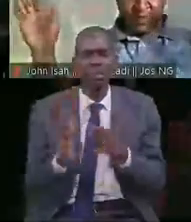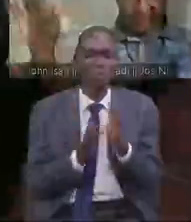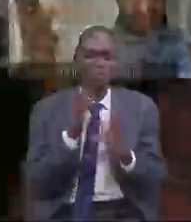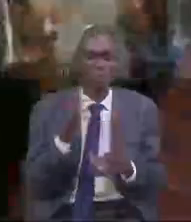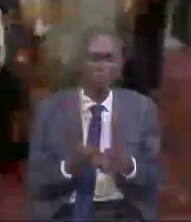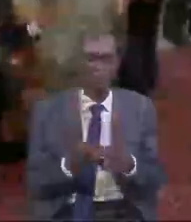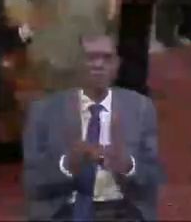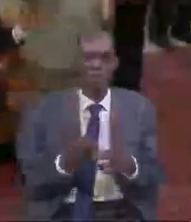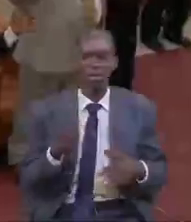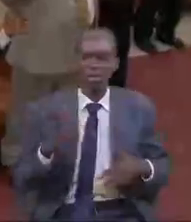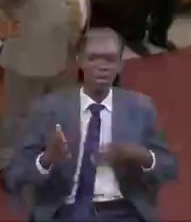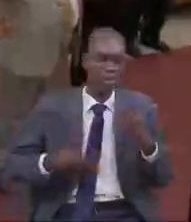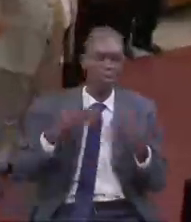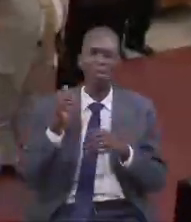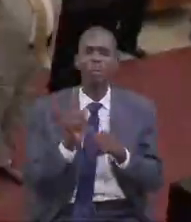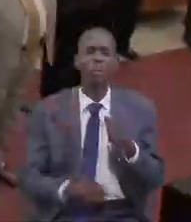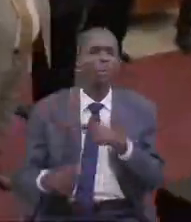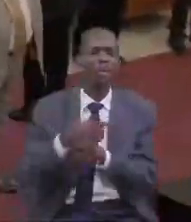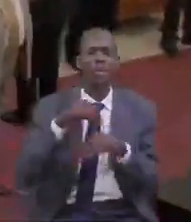La joie chaque jour,